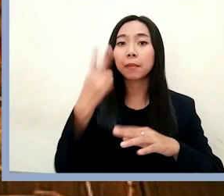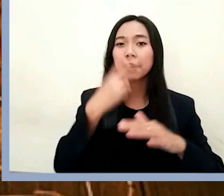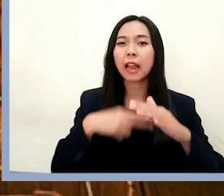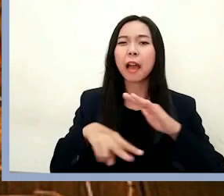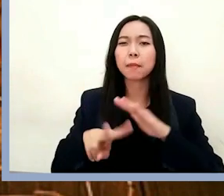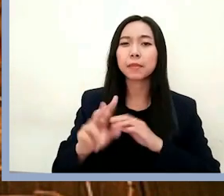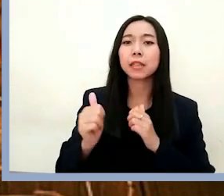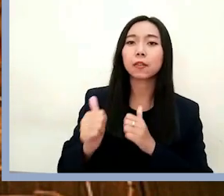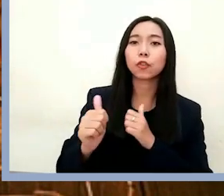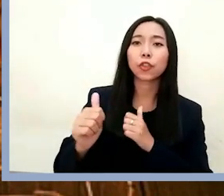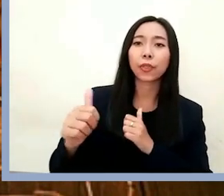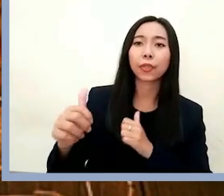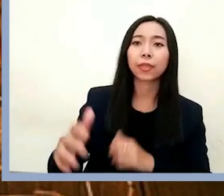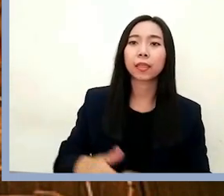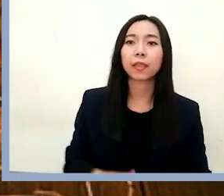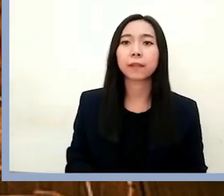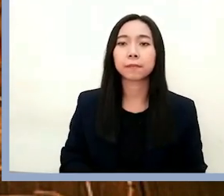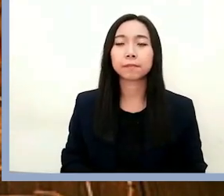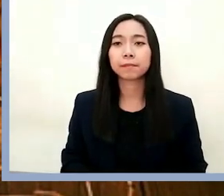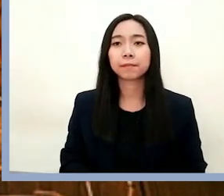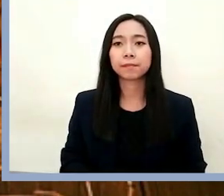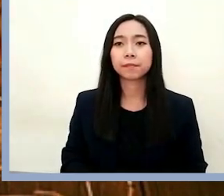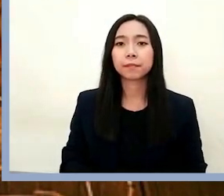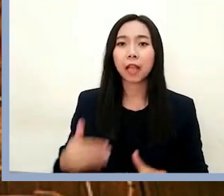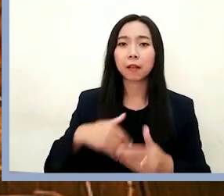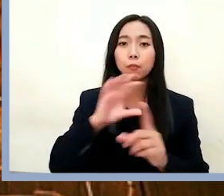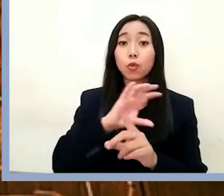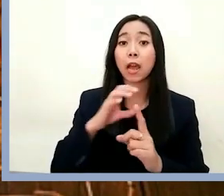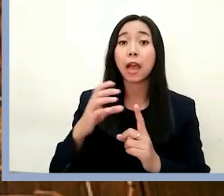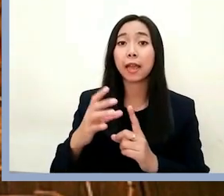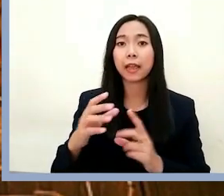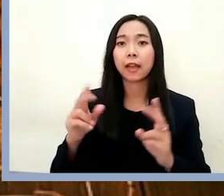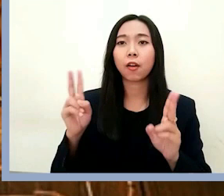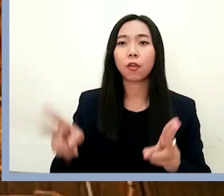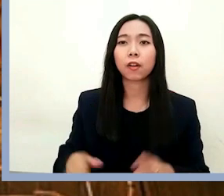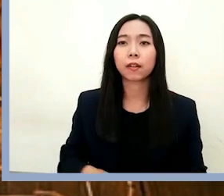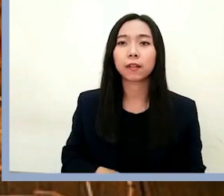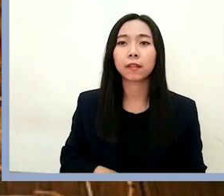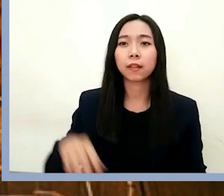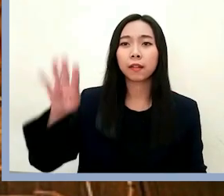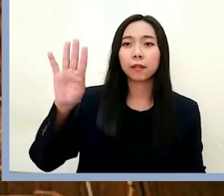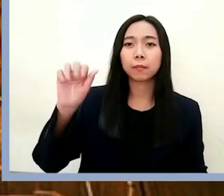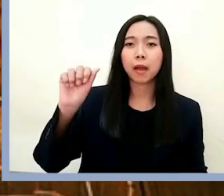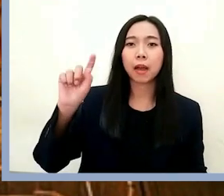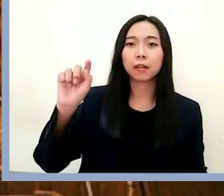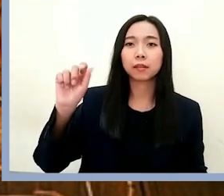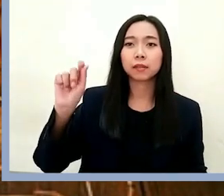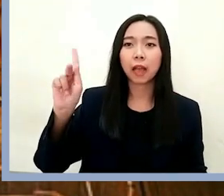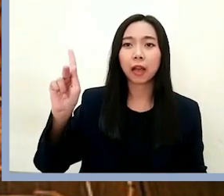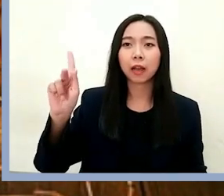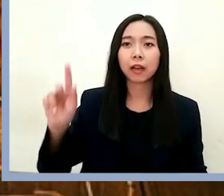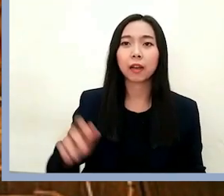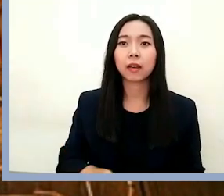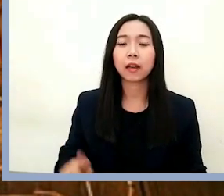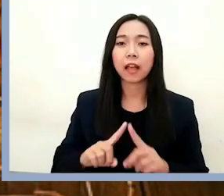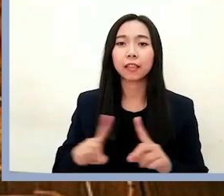seperti dalam kehidupan budaya orang Batak juga menyebutkan nama marga demikian pula orang